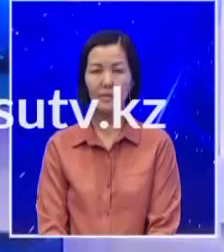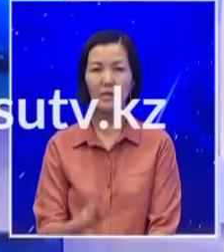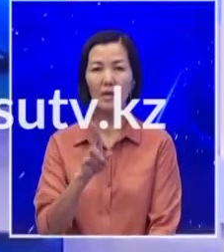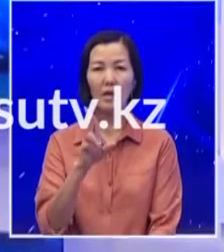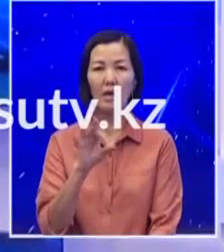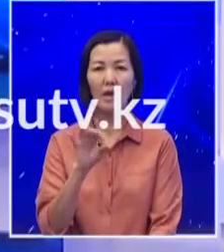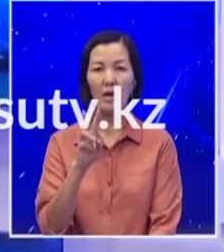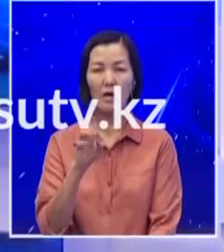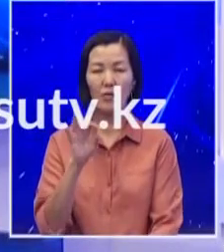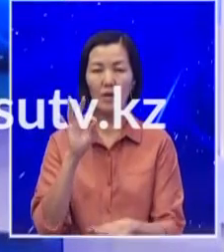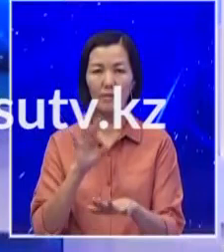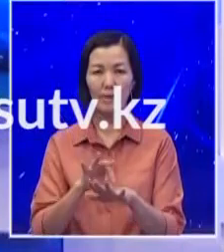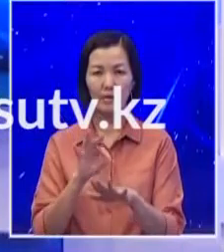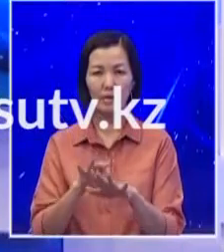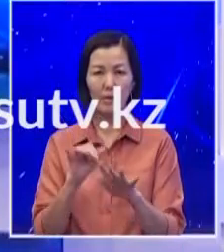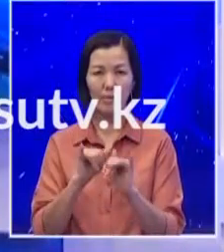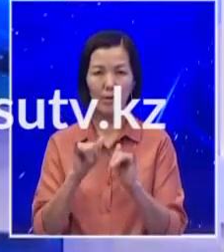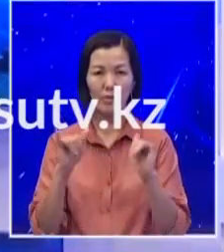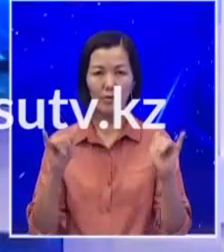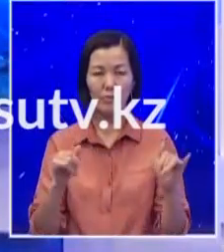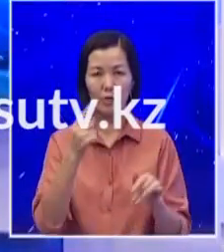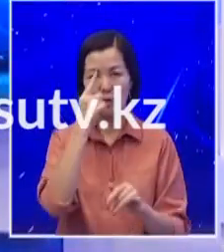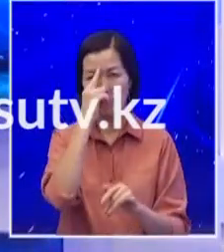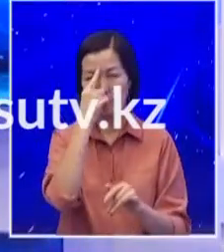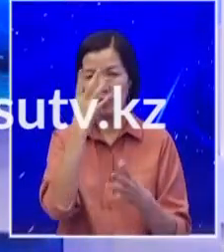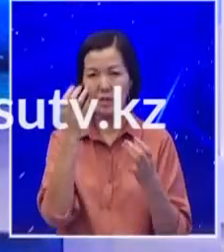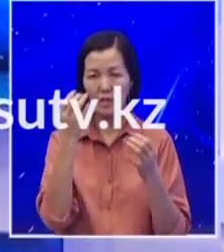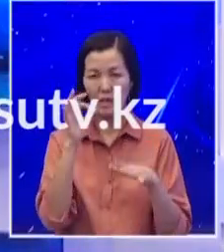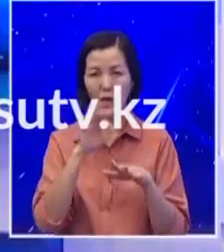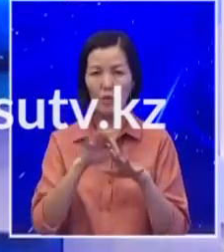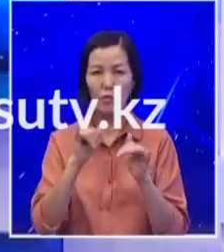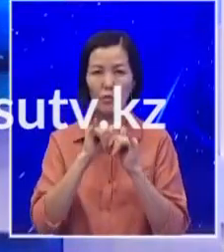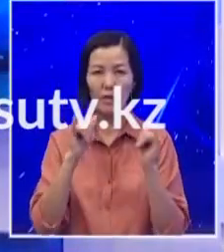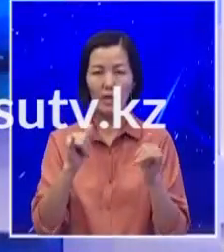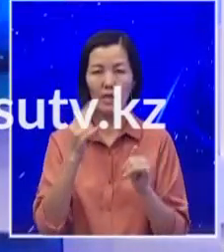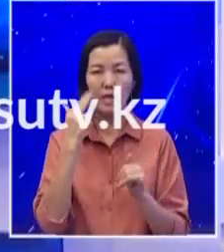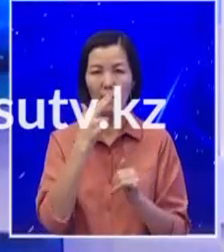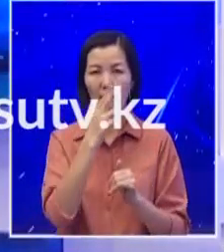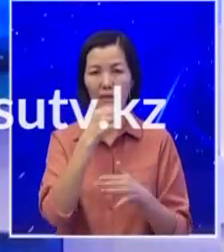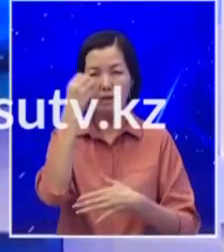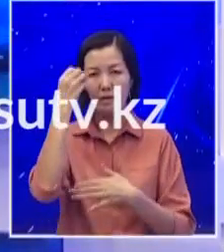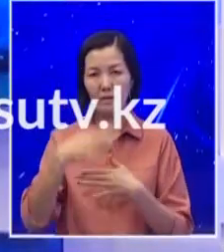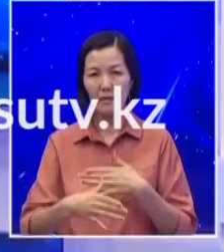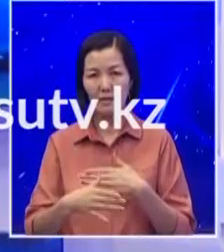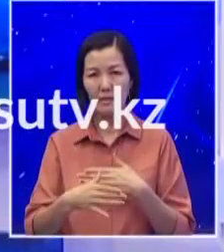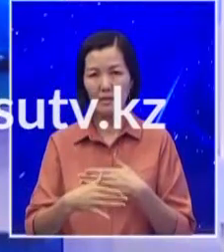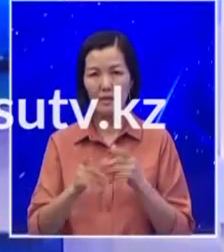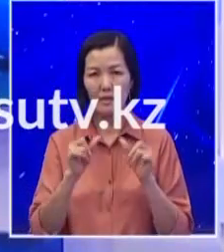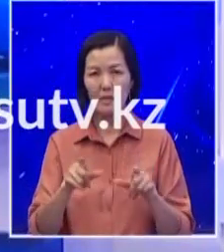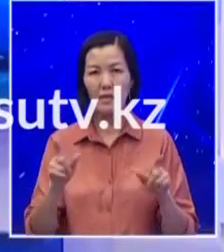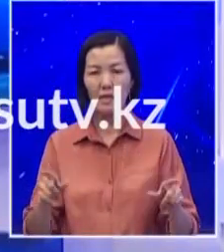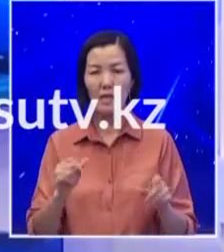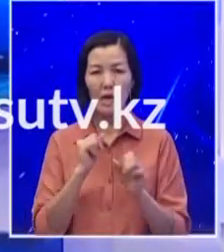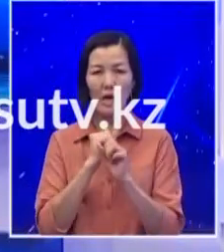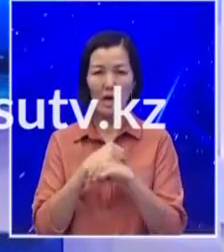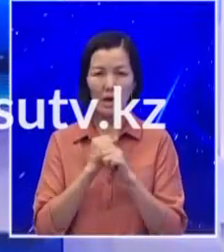Корон індет өршіп тұрған Үндістанда тағы бір дерт тарады. Ал Италия астанасы маңында неандерталдық адамдардың